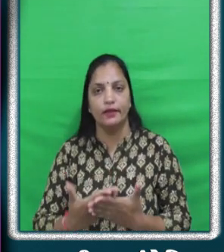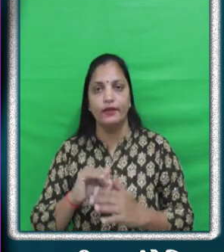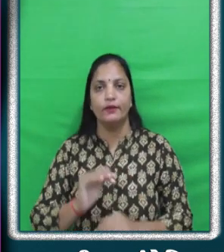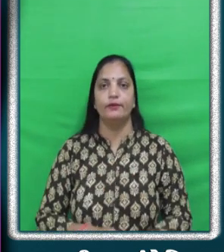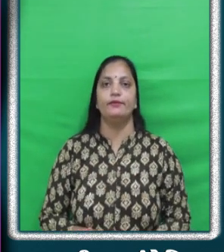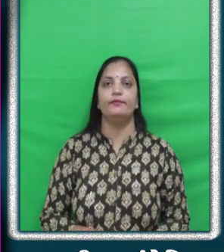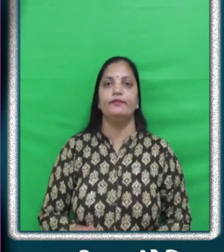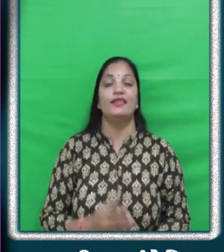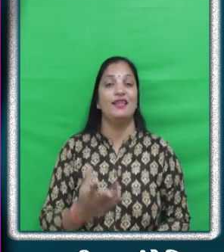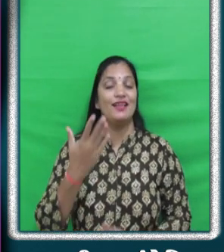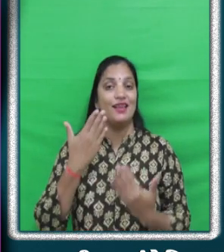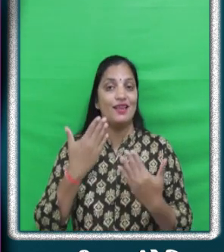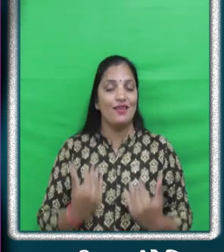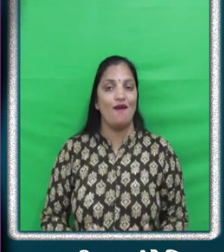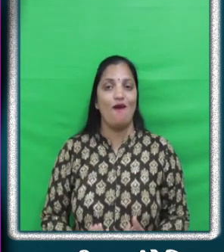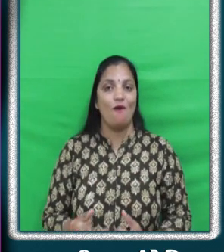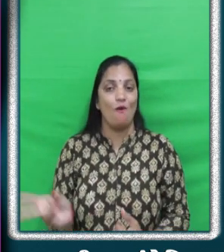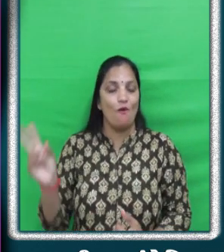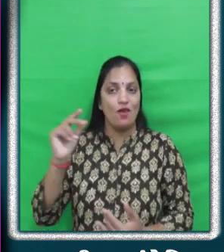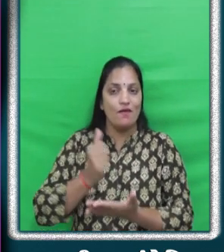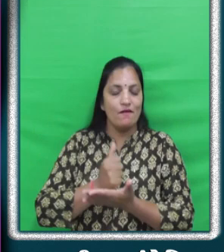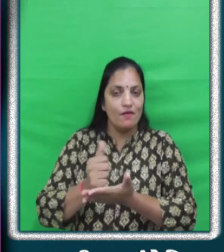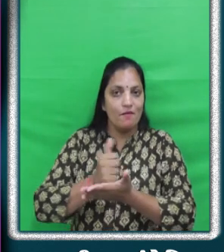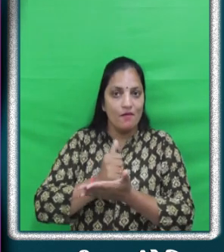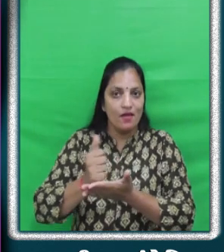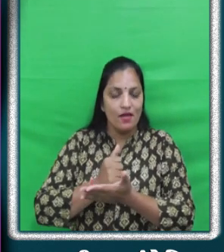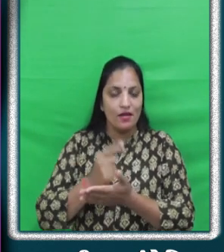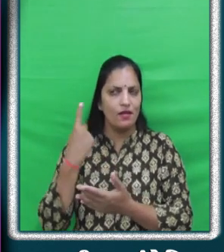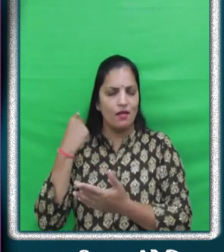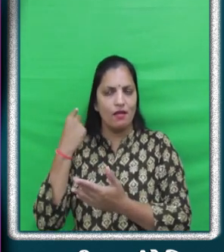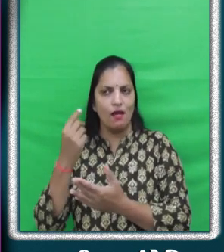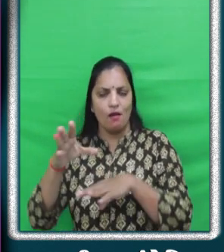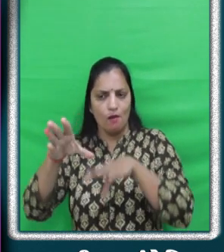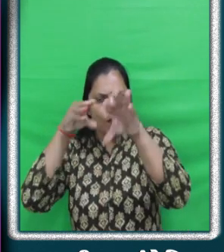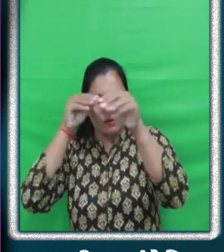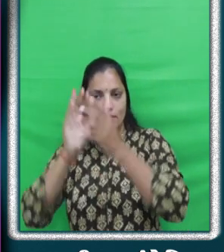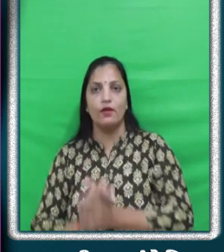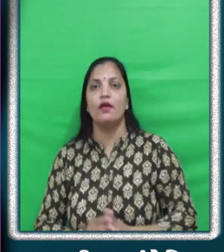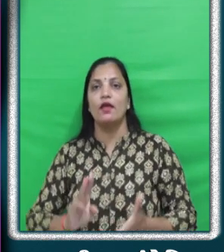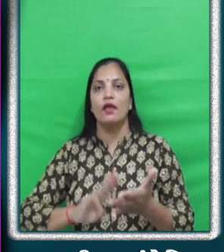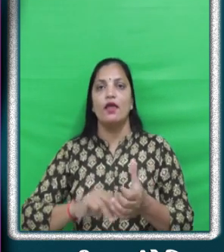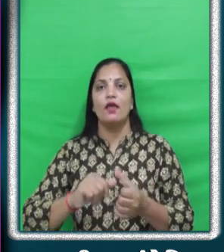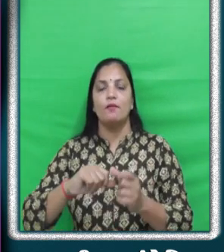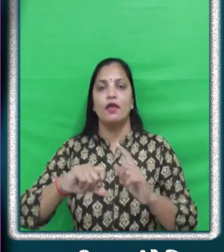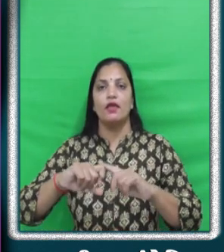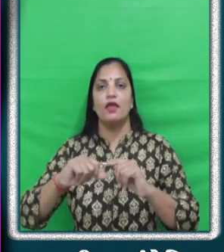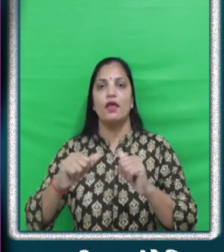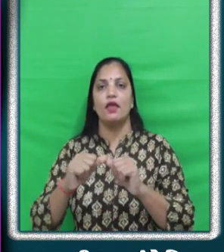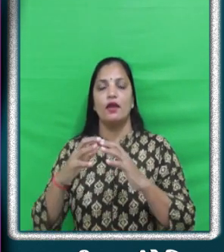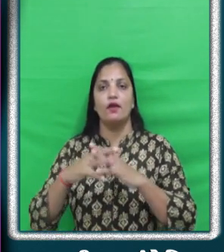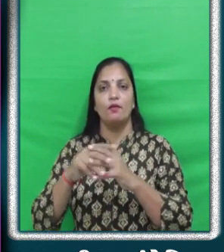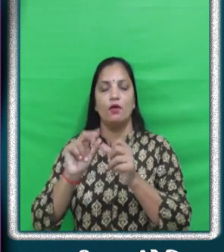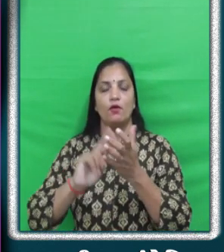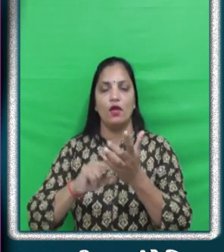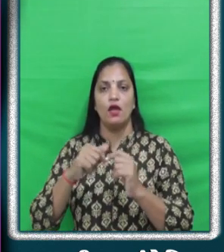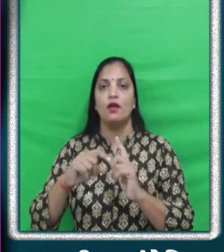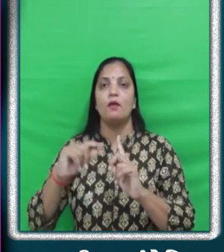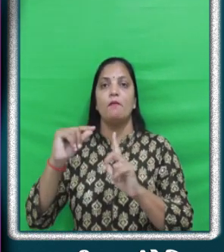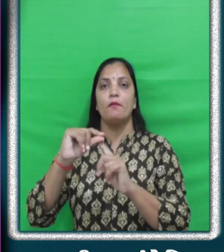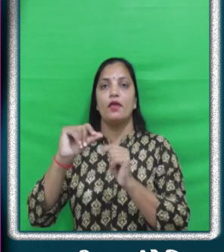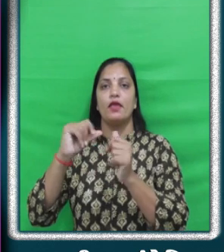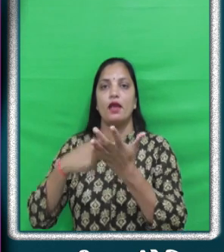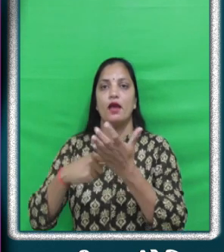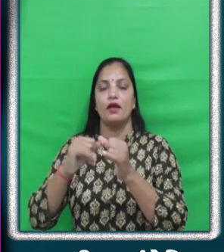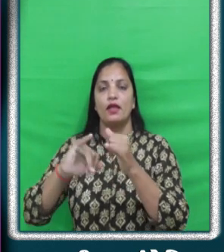માટે. હવે આપણે પુનરાવર્તન પર જઈશું. એ સરસ, રુધિર મકવાણા. પ્રકાશ મને રુધિર વહન કહે